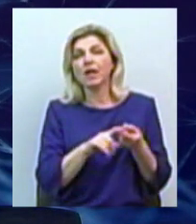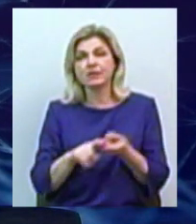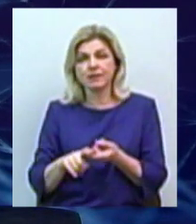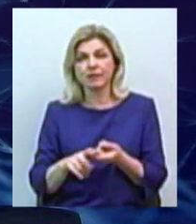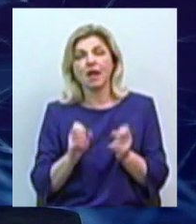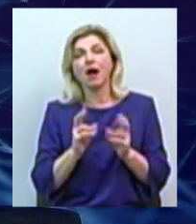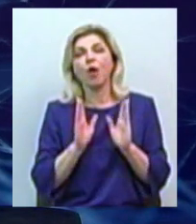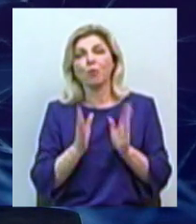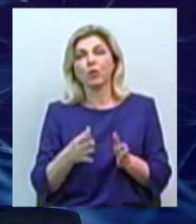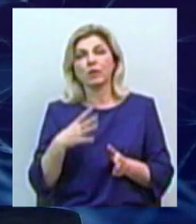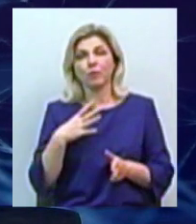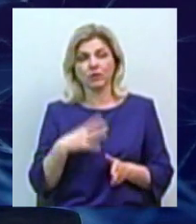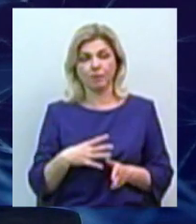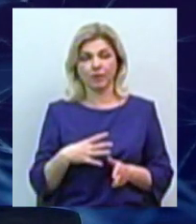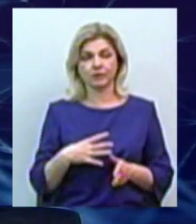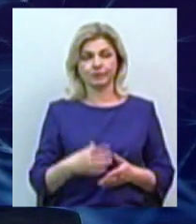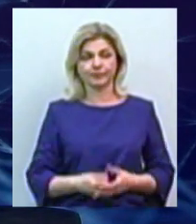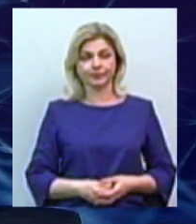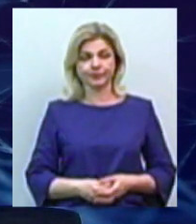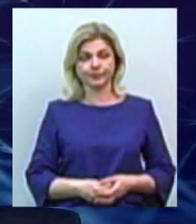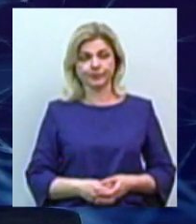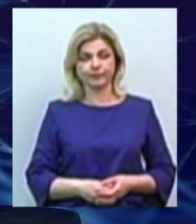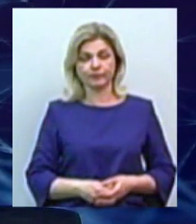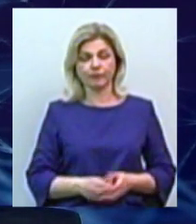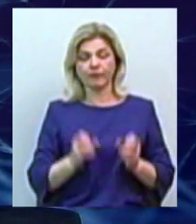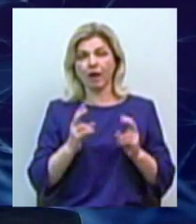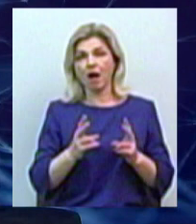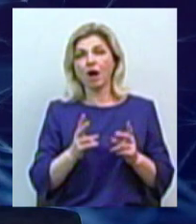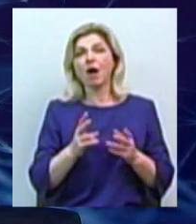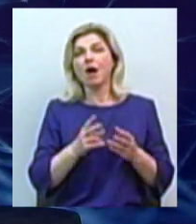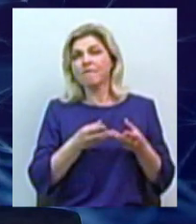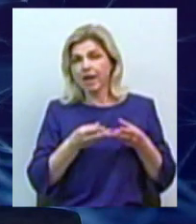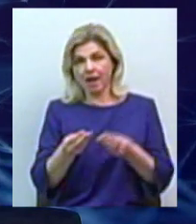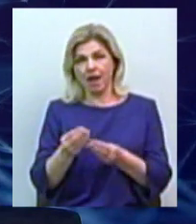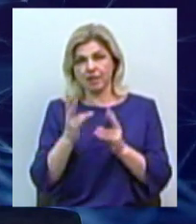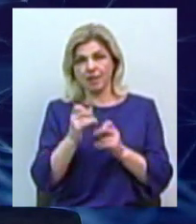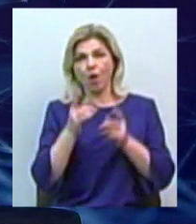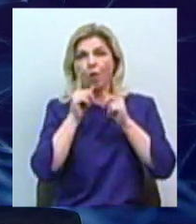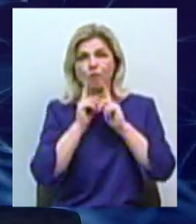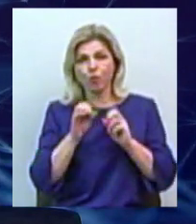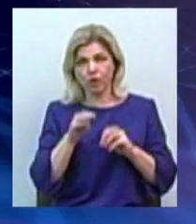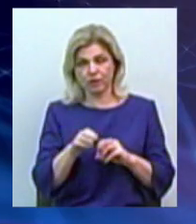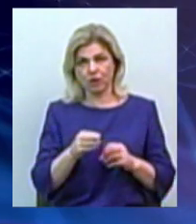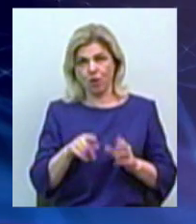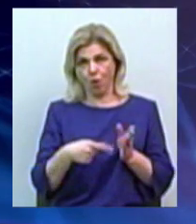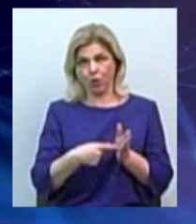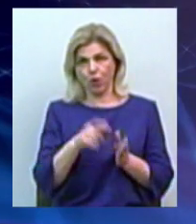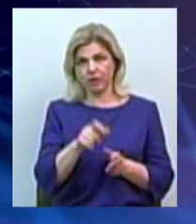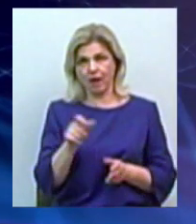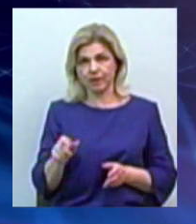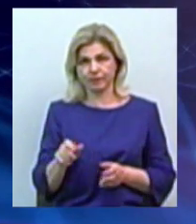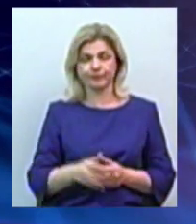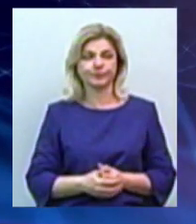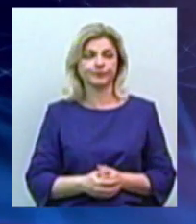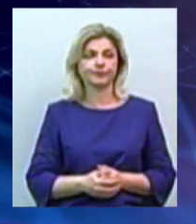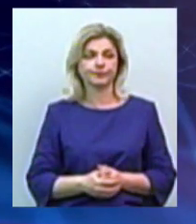як буде потерпати, як це відіб'ється на комфорті проживання і на екології, і на здоров'я городян. Я хочу уточнити. Ось з